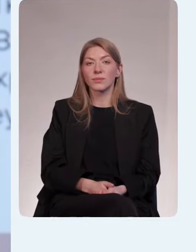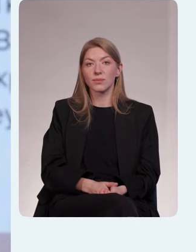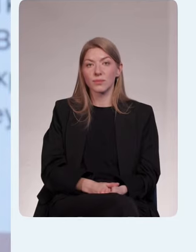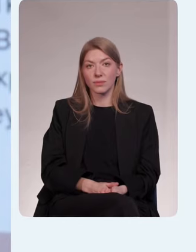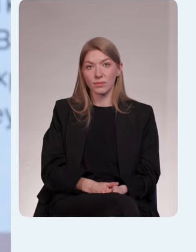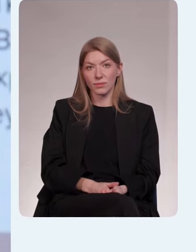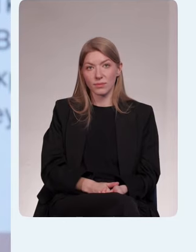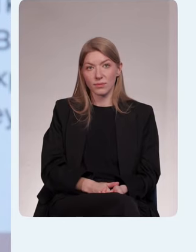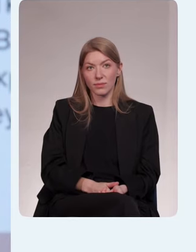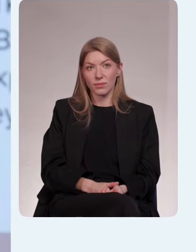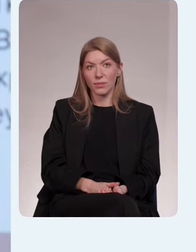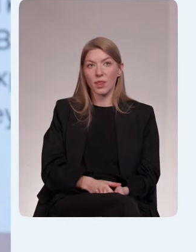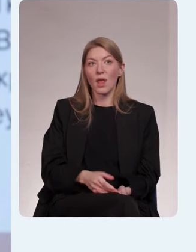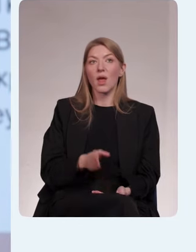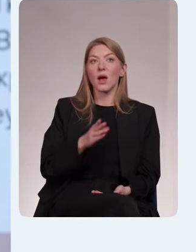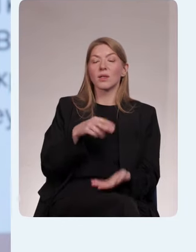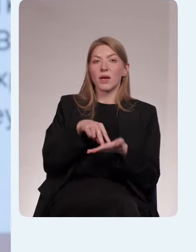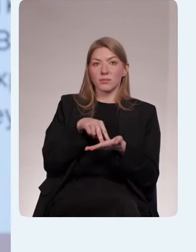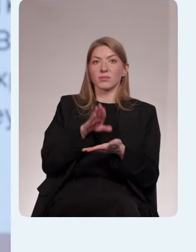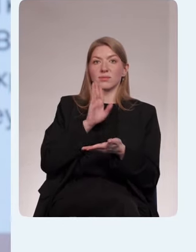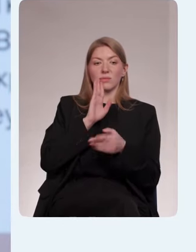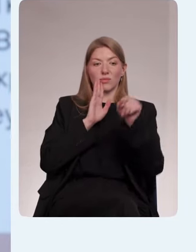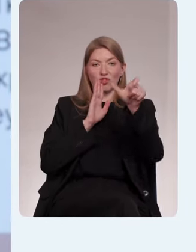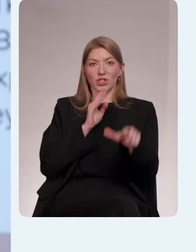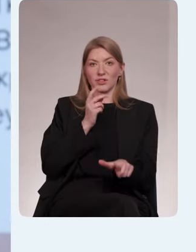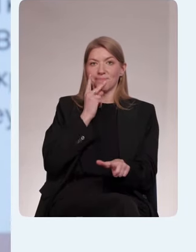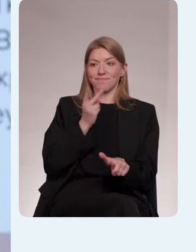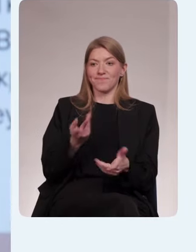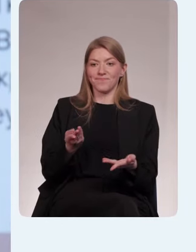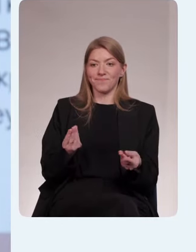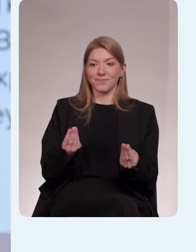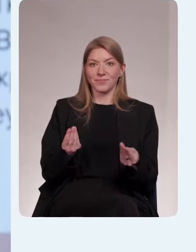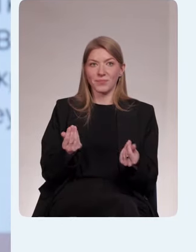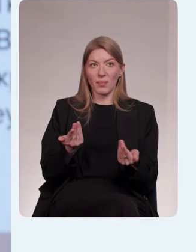Дамочка такая стоит на полном серьезе. Мы не нюхаем.